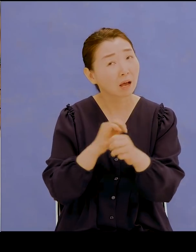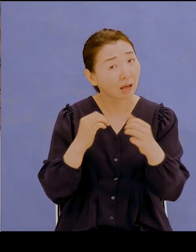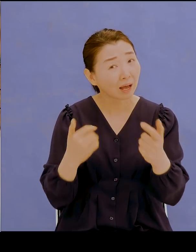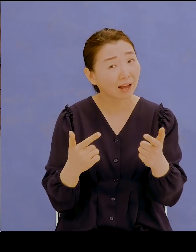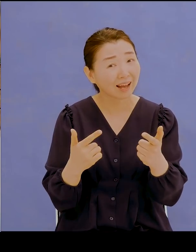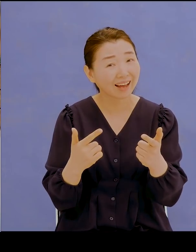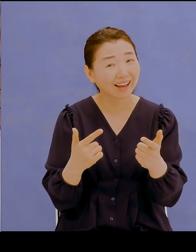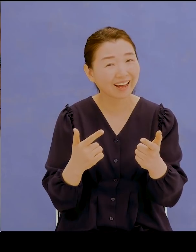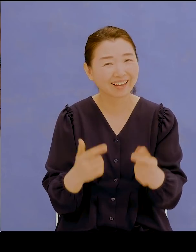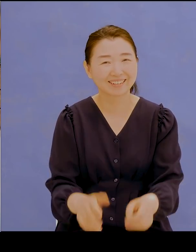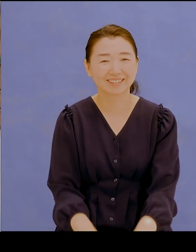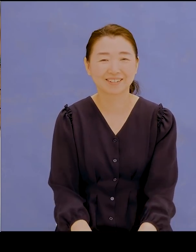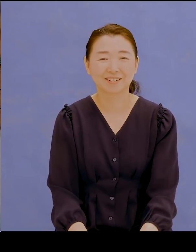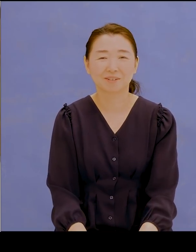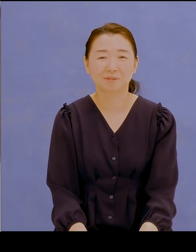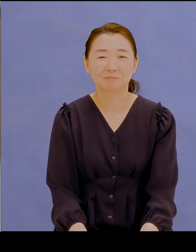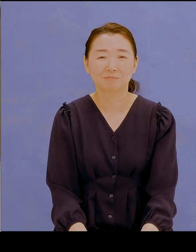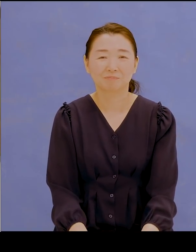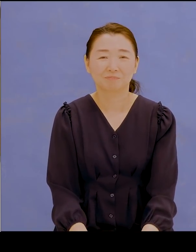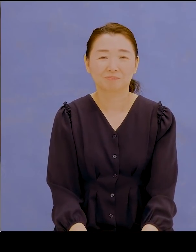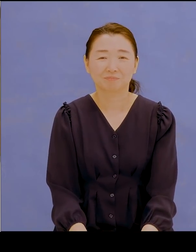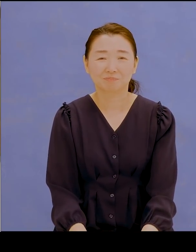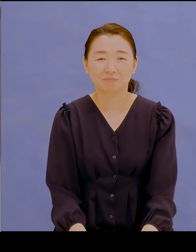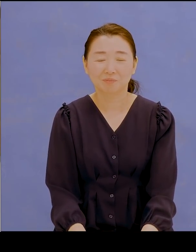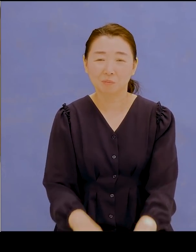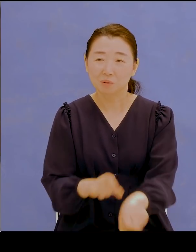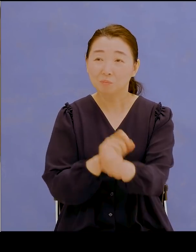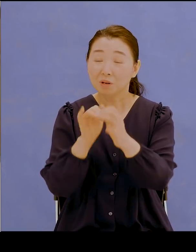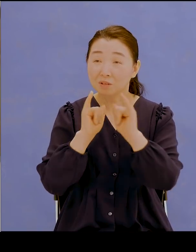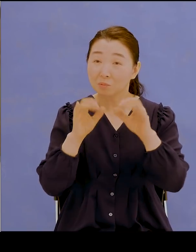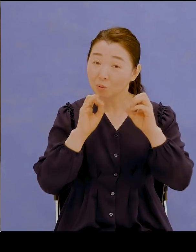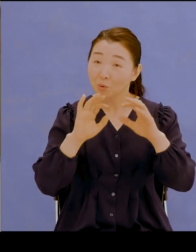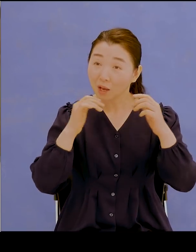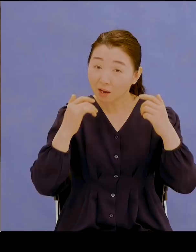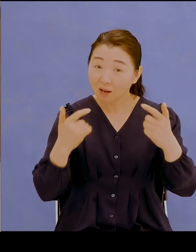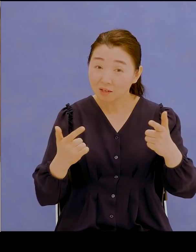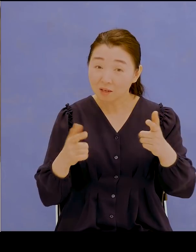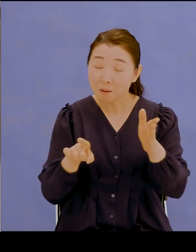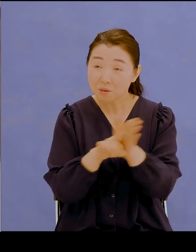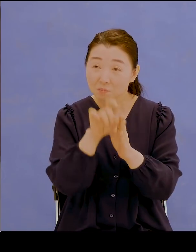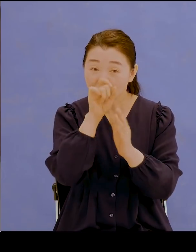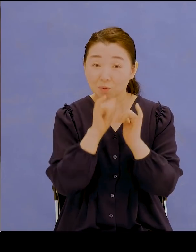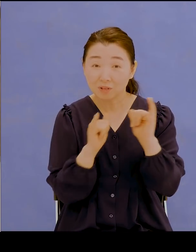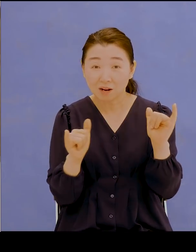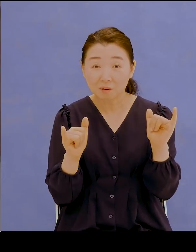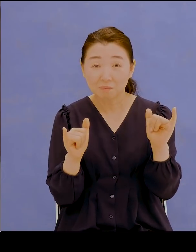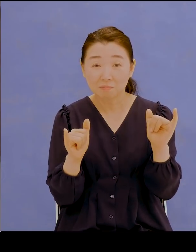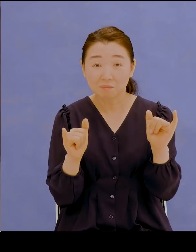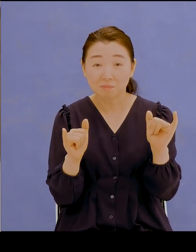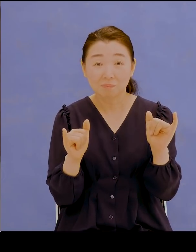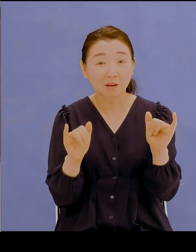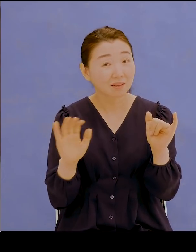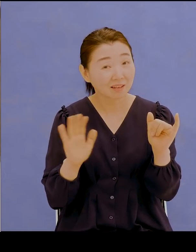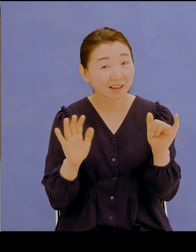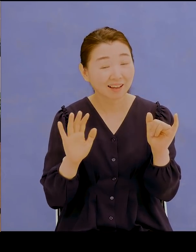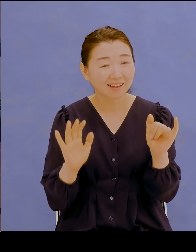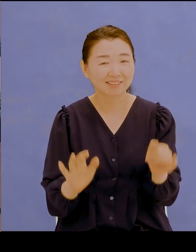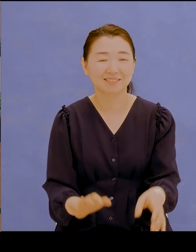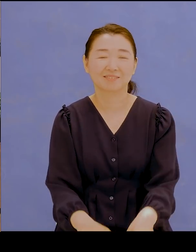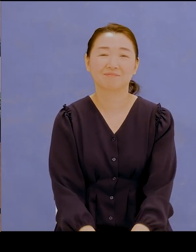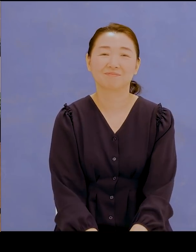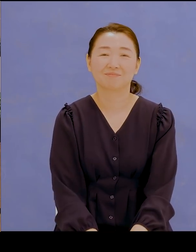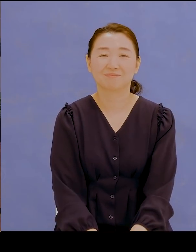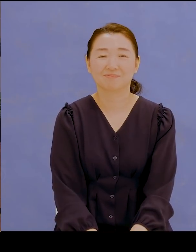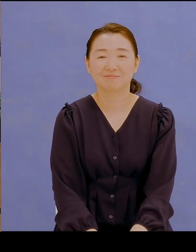그거? 선교요? 그렇죠. 그건 뭐 특별한 사람이 하는 거 아니에요? 약간 그렇죠, 믿음 그렇죠. 예. 좋은 사람들이 막 네. 가고 그러는 거 아니에요? 그렇죠, 막